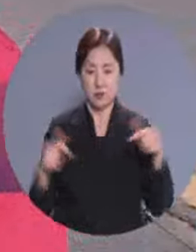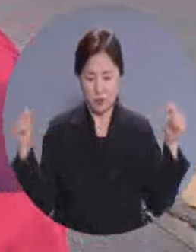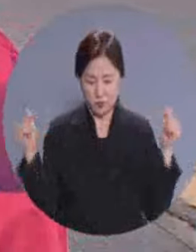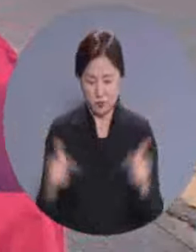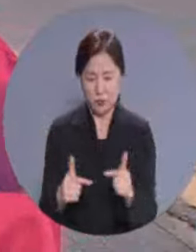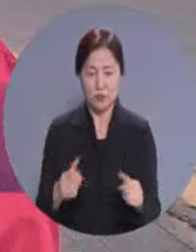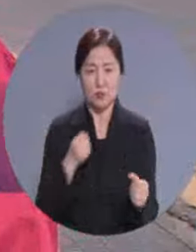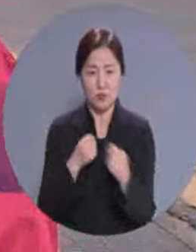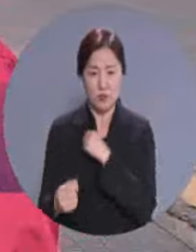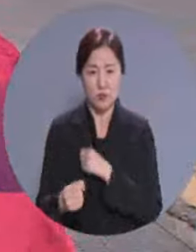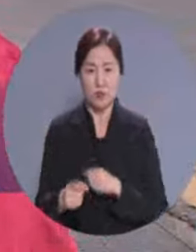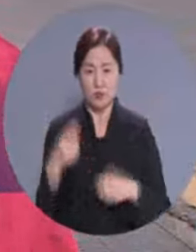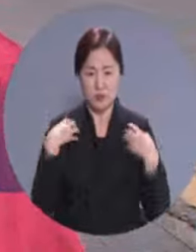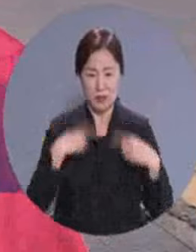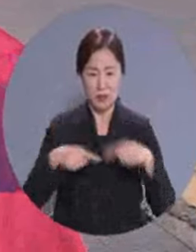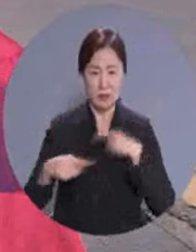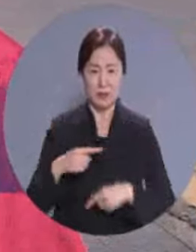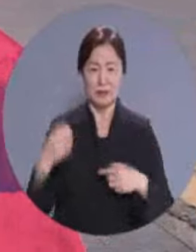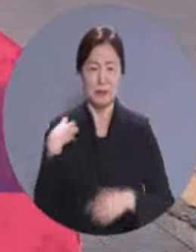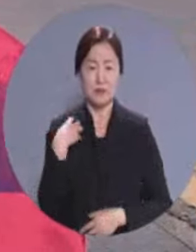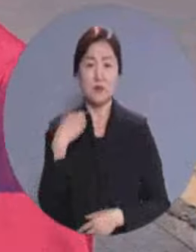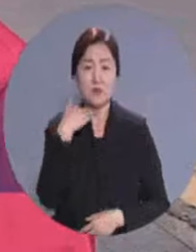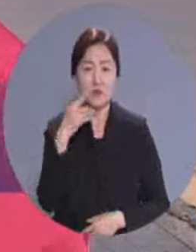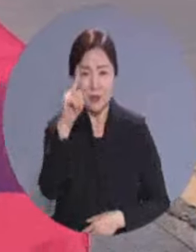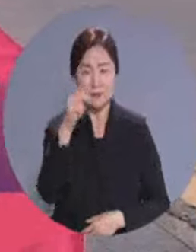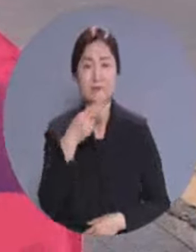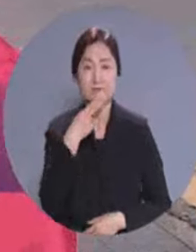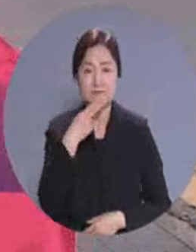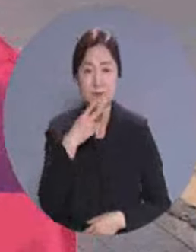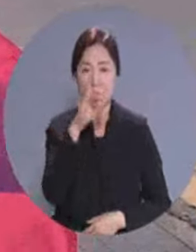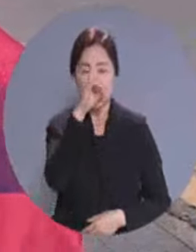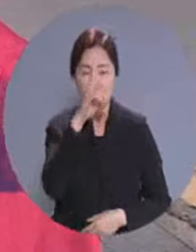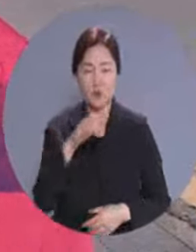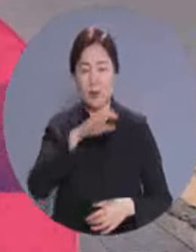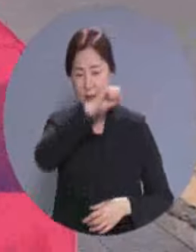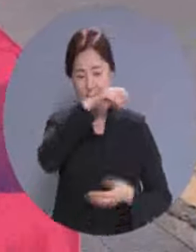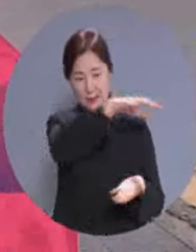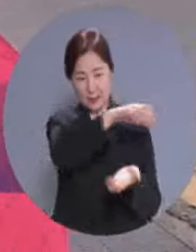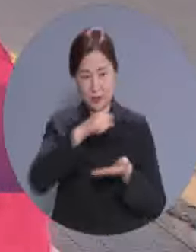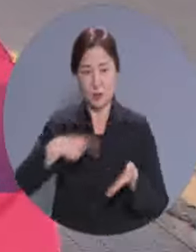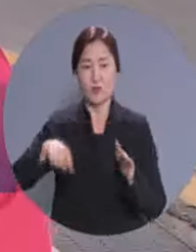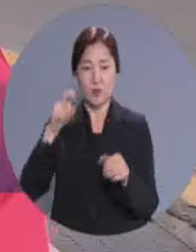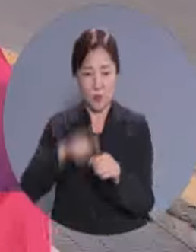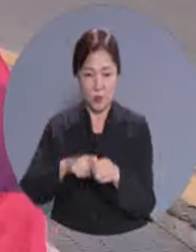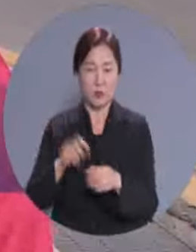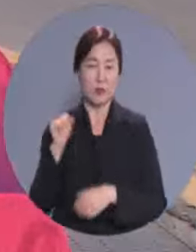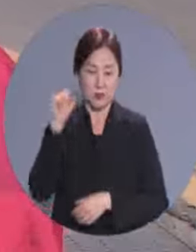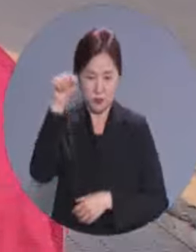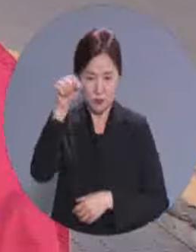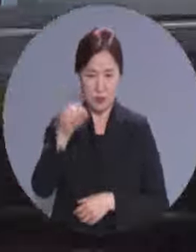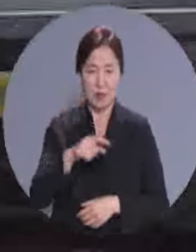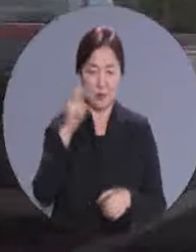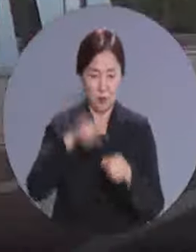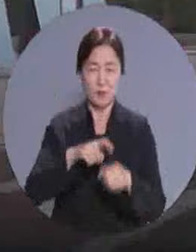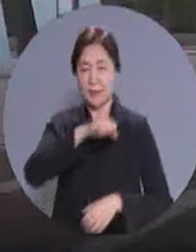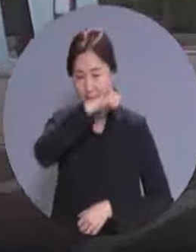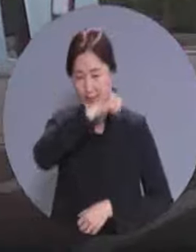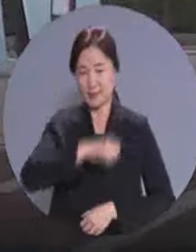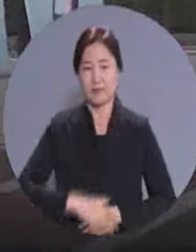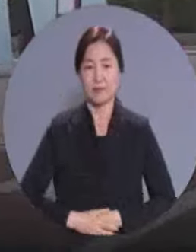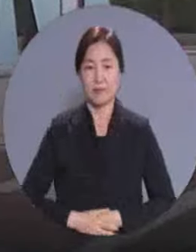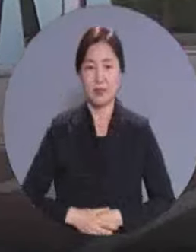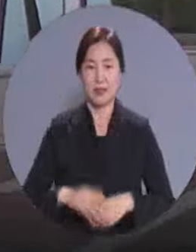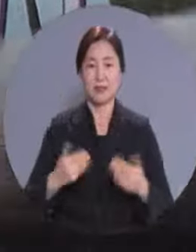책임지는 정치인도 없습니다. 우리 중앙정부 예산을 최대 끌어오기 위해서 저는 출마한 겁니다. 목표는 예산입니다.